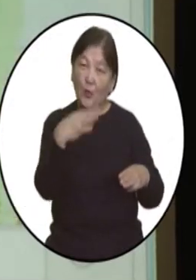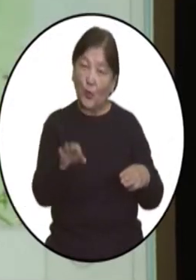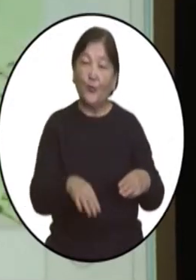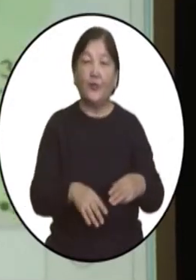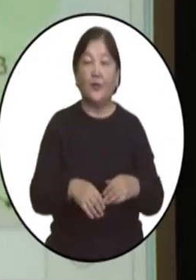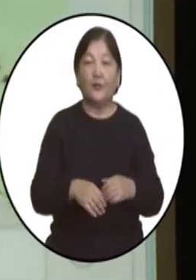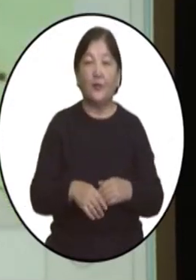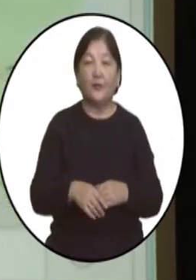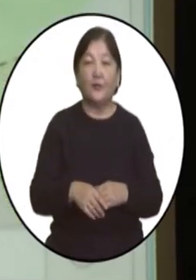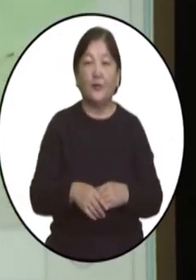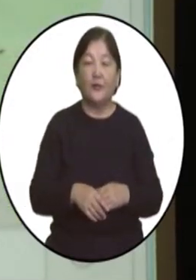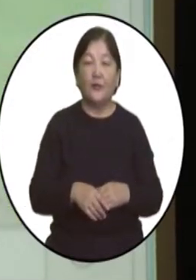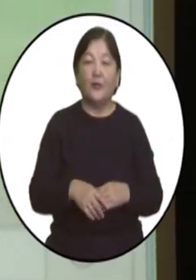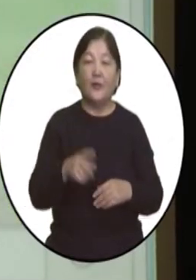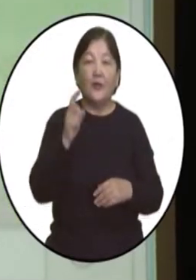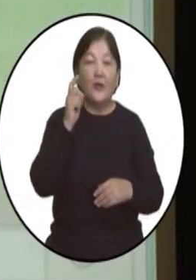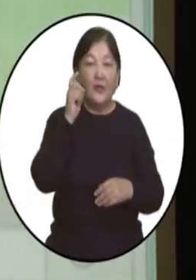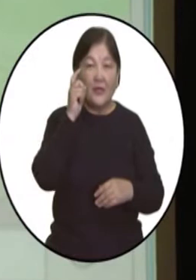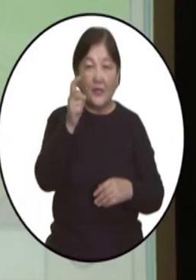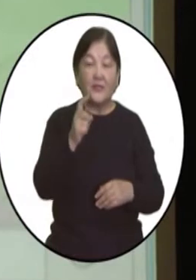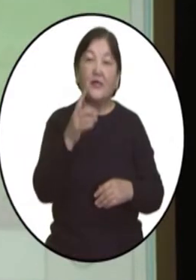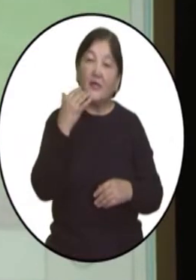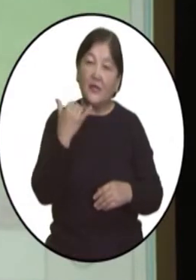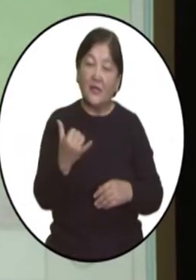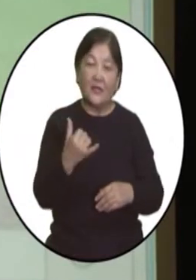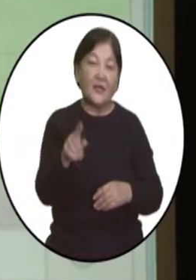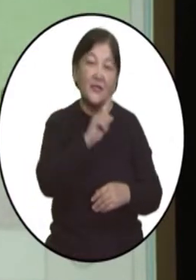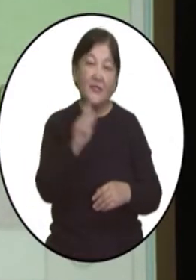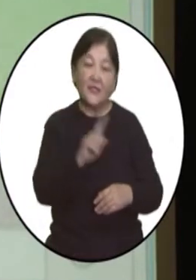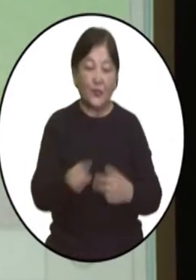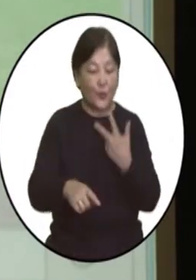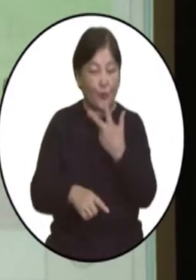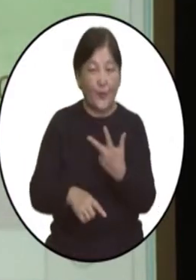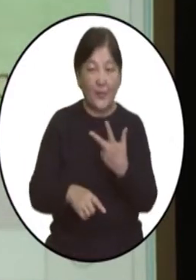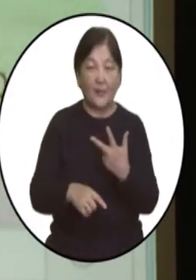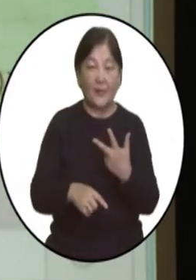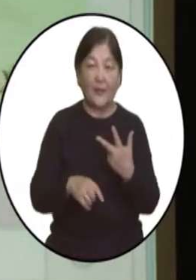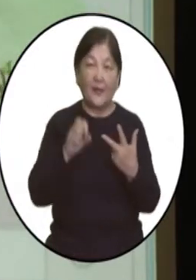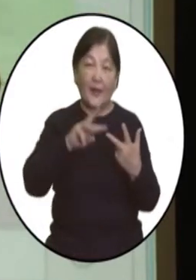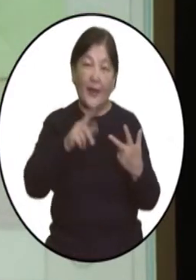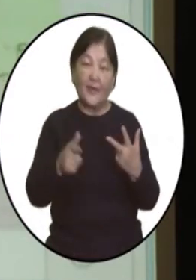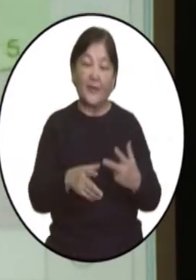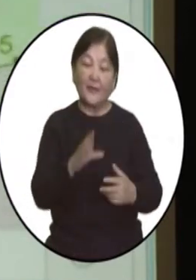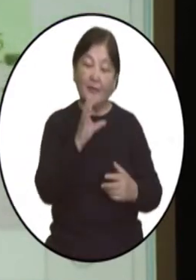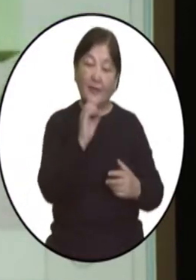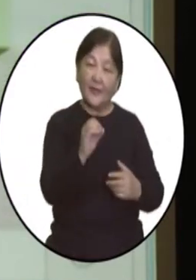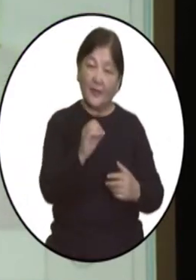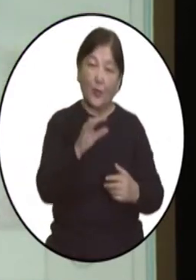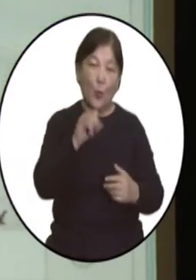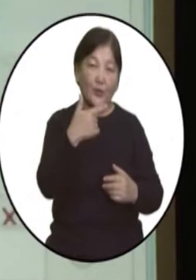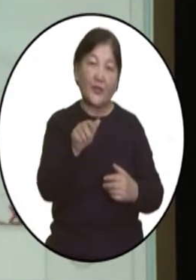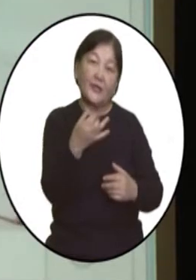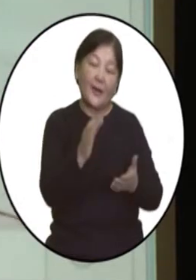цэгийн хувьд x, y, z координатын аль нэг хоёр нь тэг гэсэн утгатай байдаг байх нь